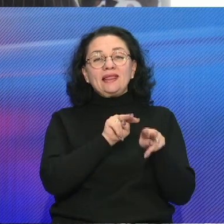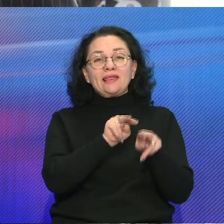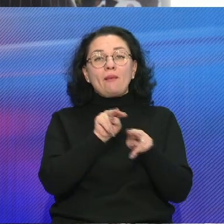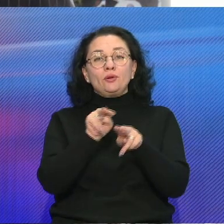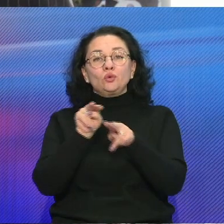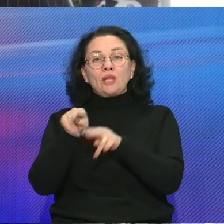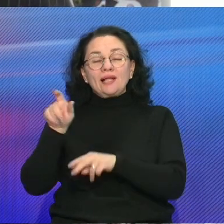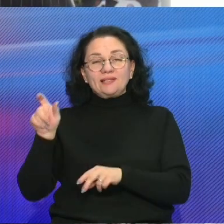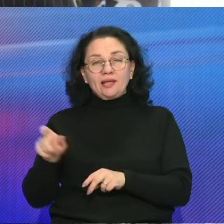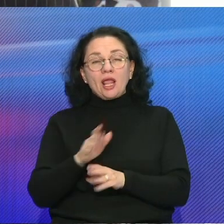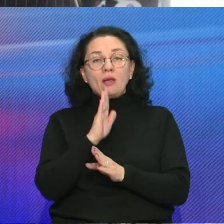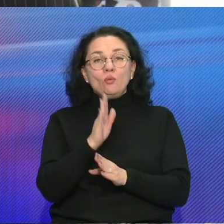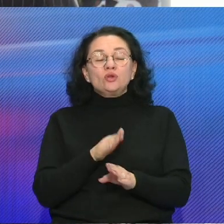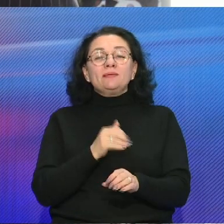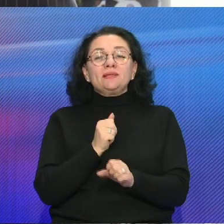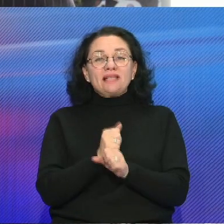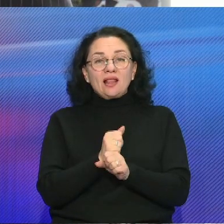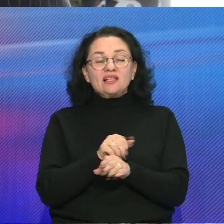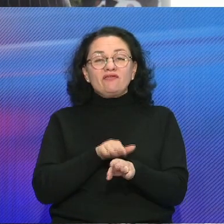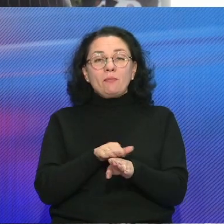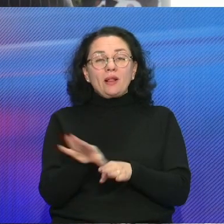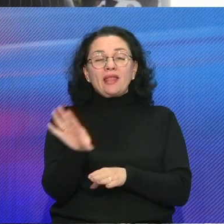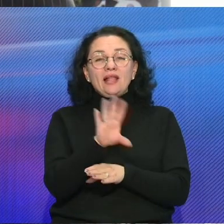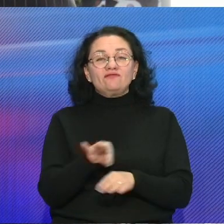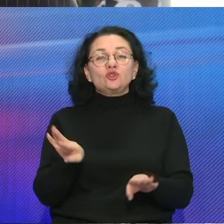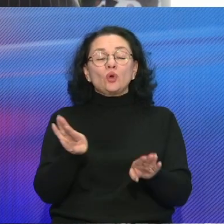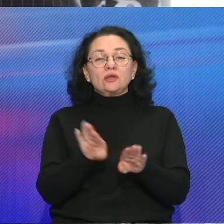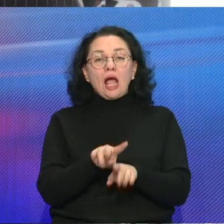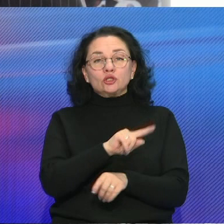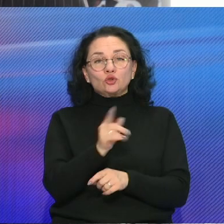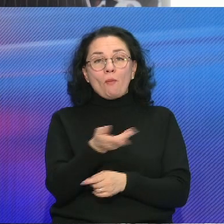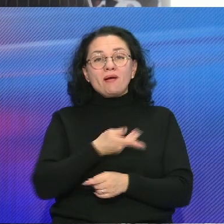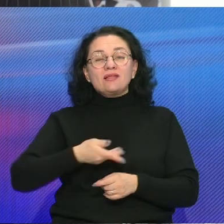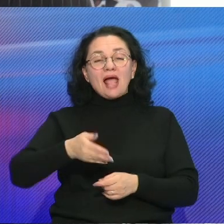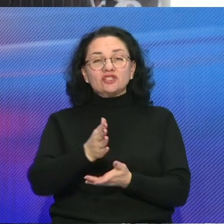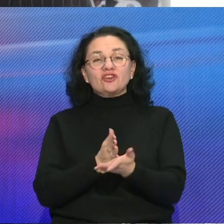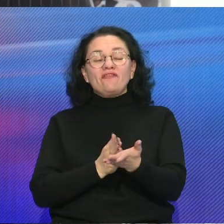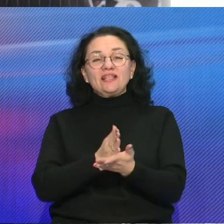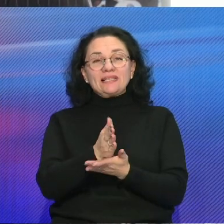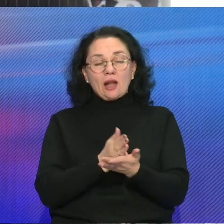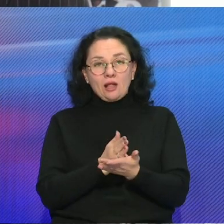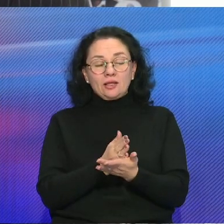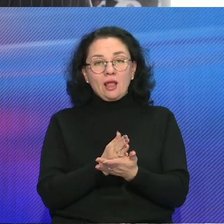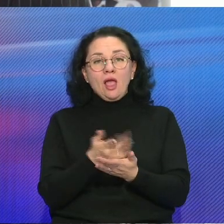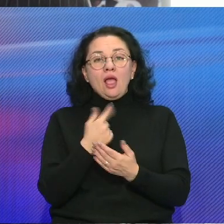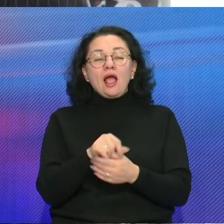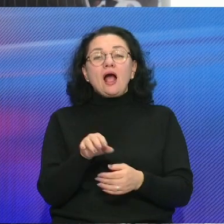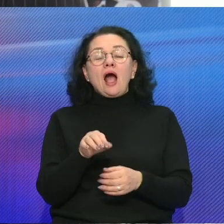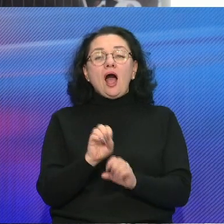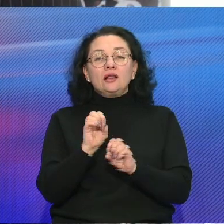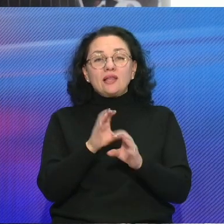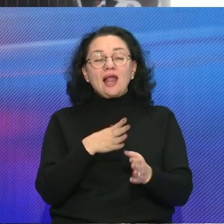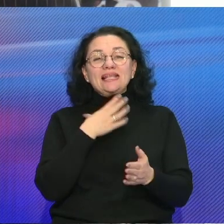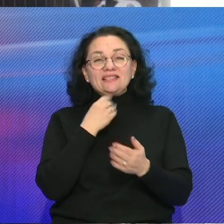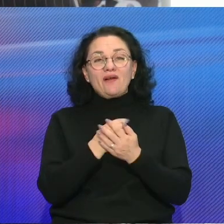будем делать все так, чтобы наши ветераны накануне и в день выборов прошли на избирательные участки и отдали свои голоса